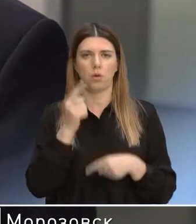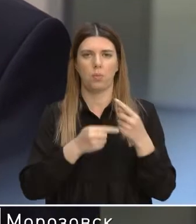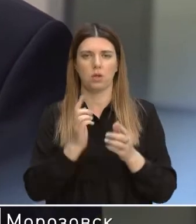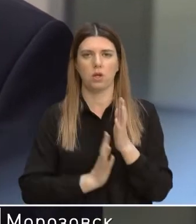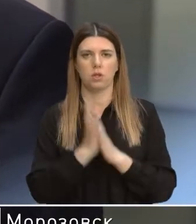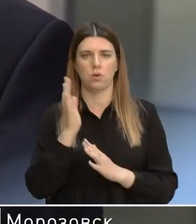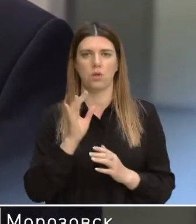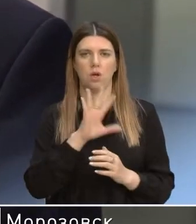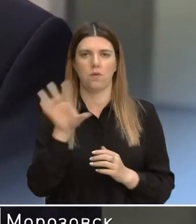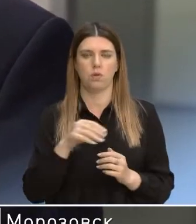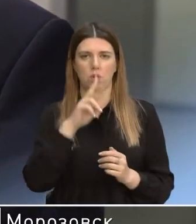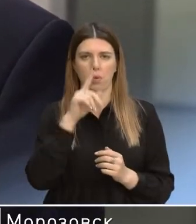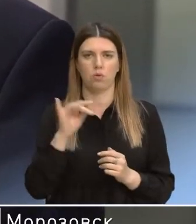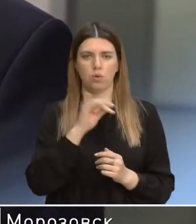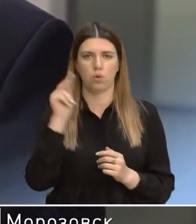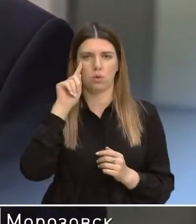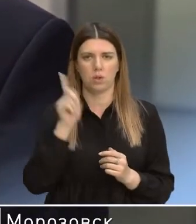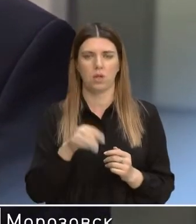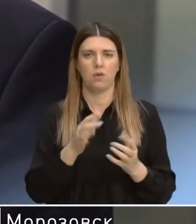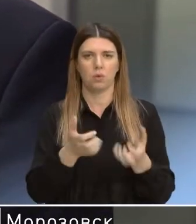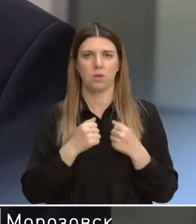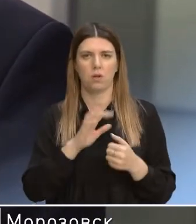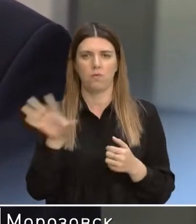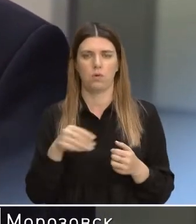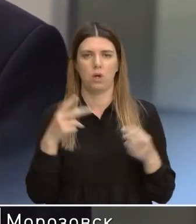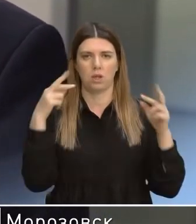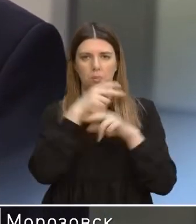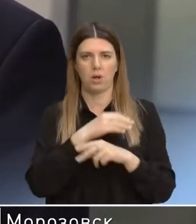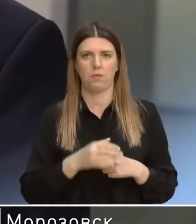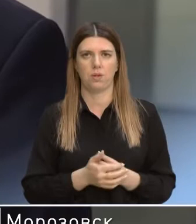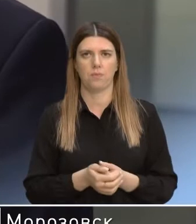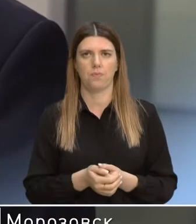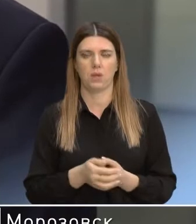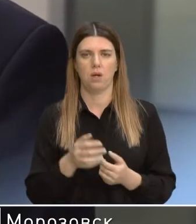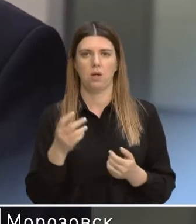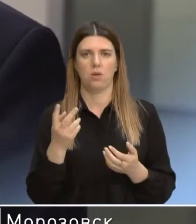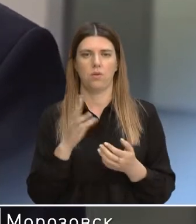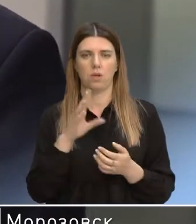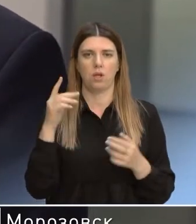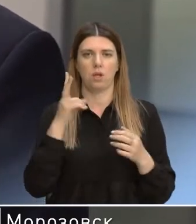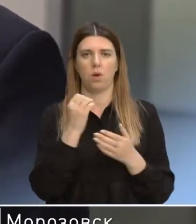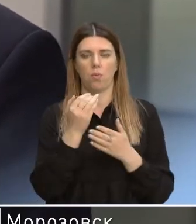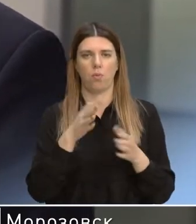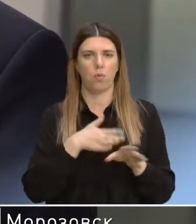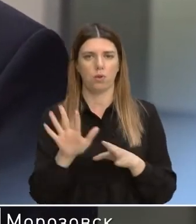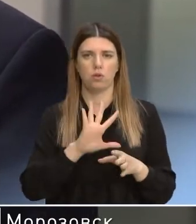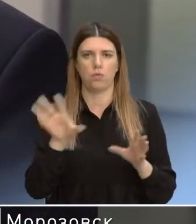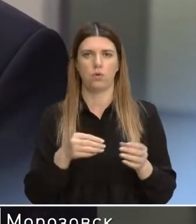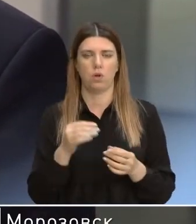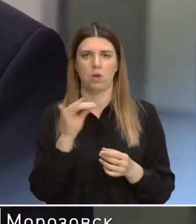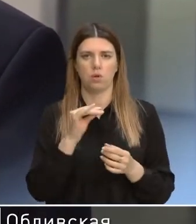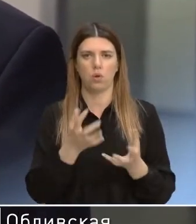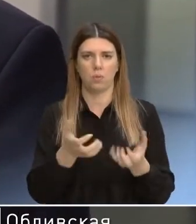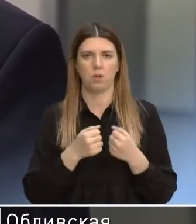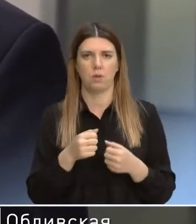вырастает иногда дезориентированным иногда в общем-то воспринимает информацию несколько двояко не полностью может быть или даже иногда